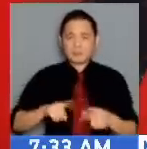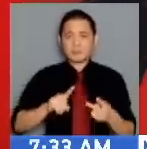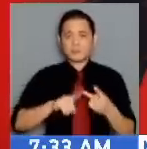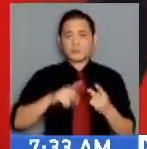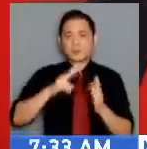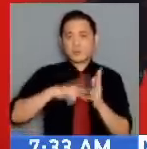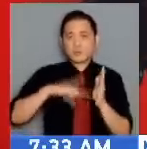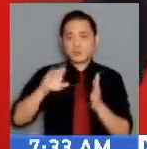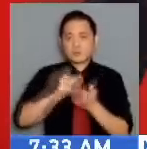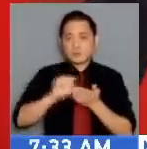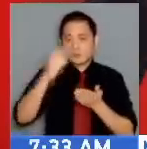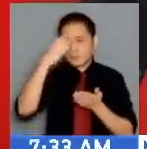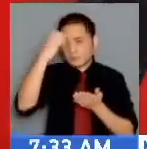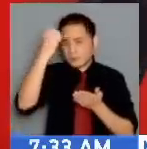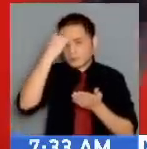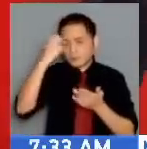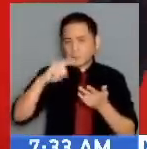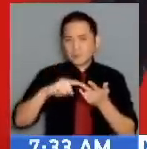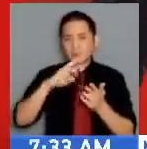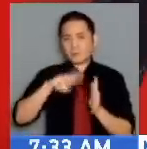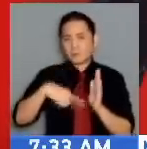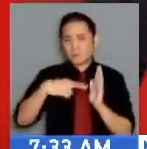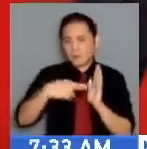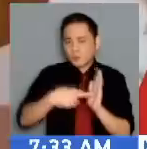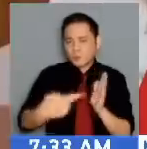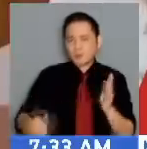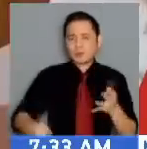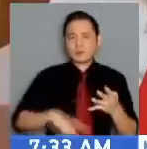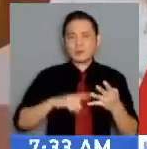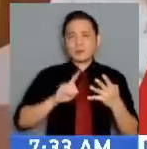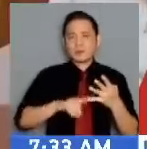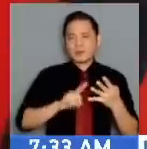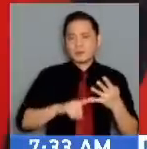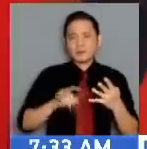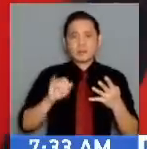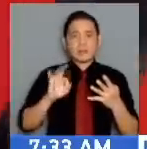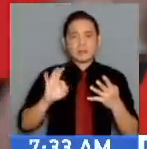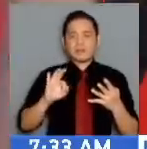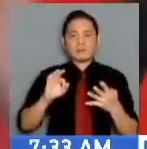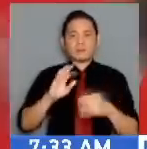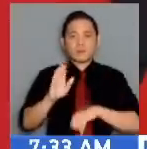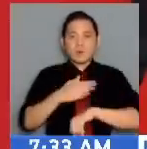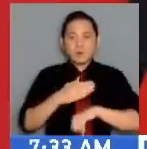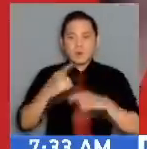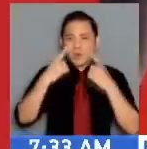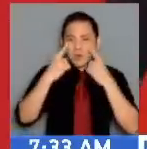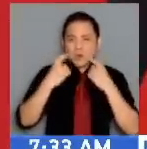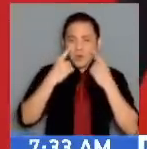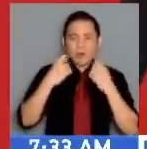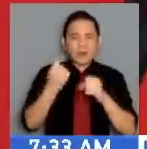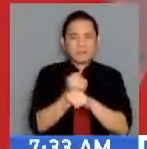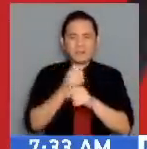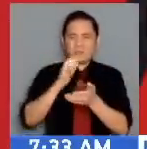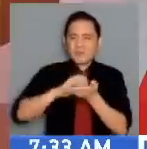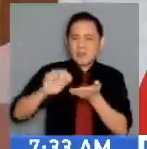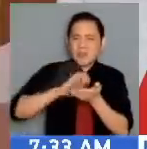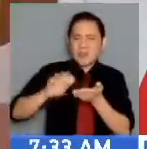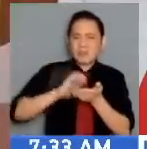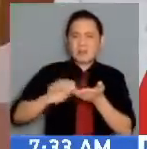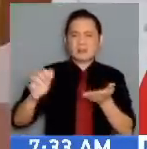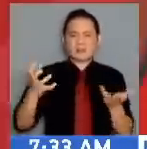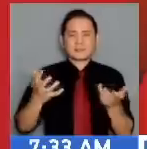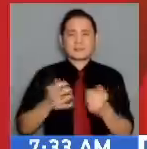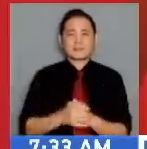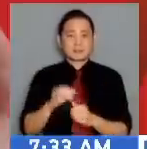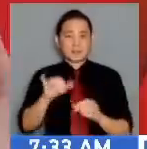role, memorizing your lines if you have to do an aria, or may iyakan and everything. Parang problema mo na lang yung emotions, pero yung lines alam